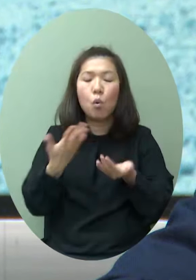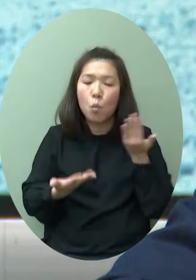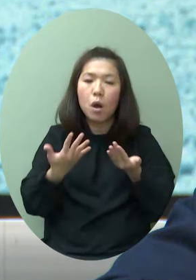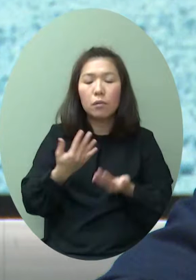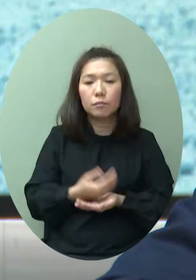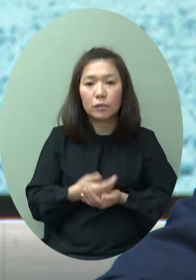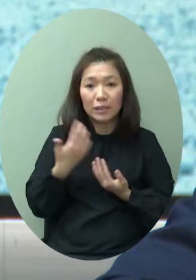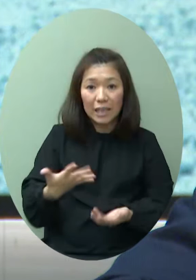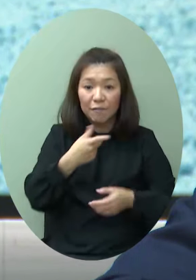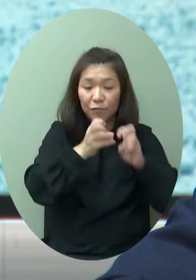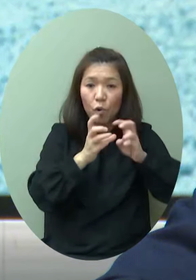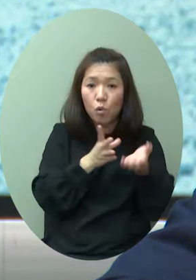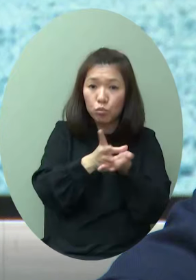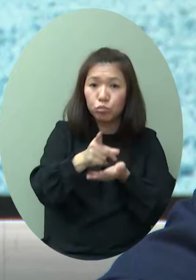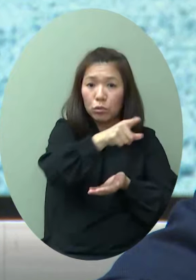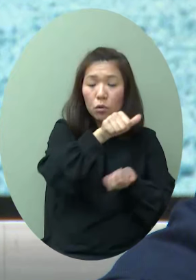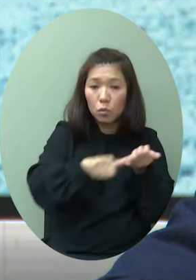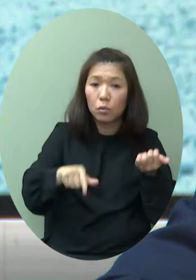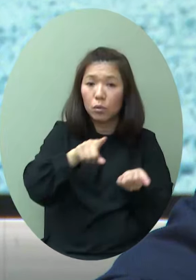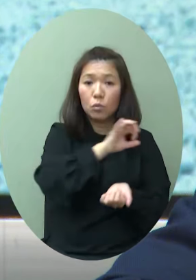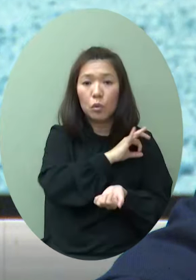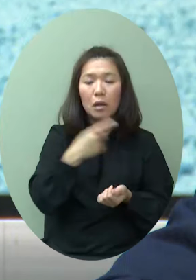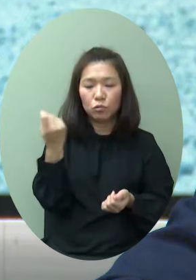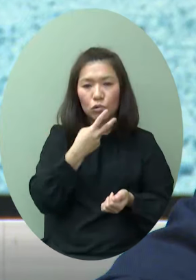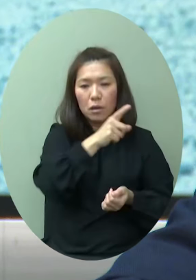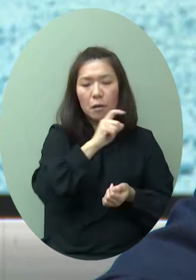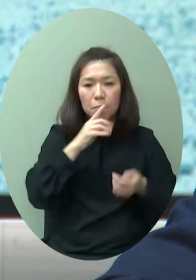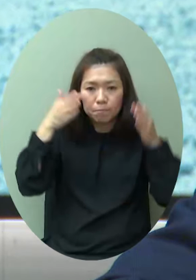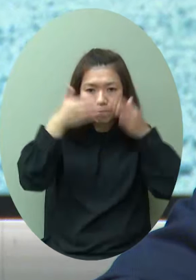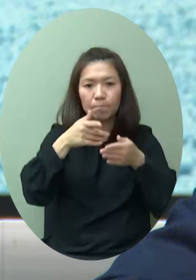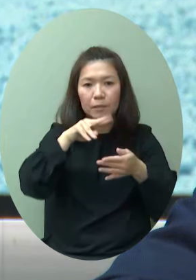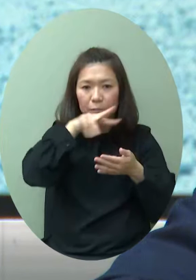個科學委員會聯合科學委員會呢會密切監測，同